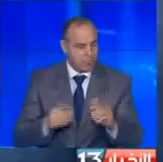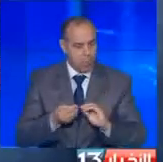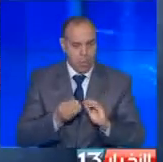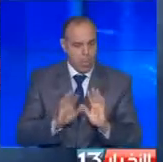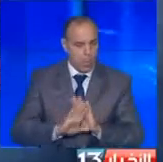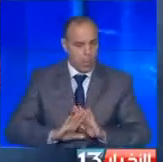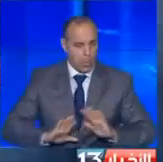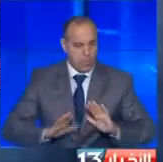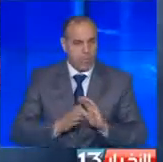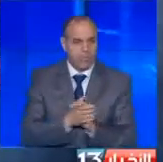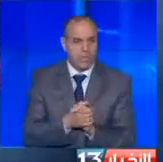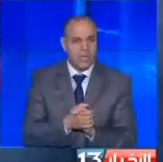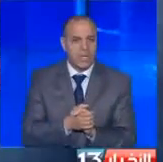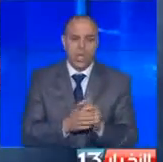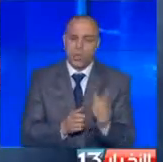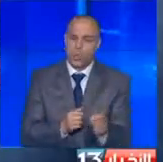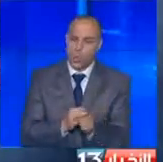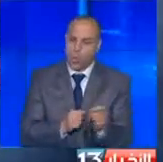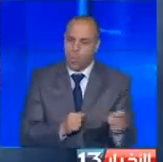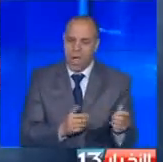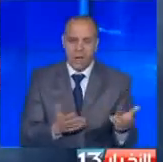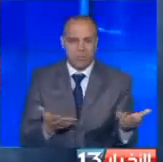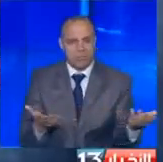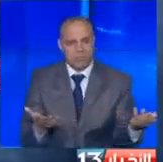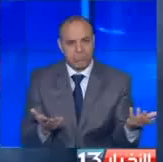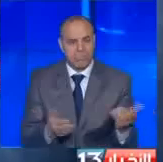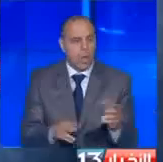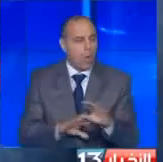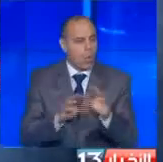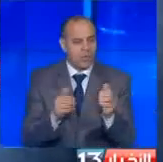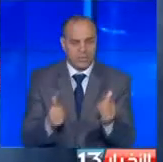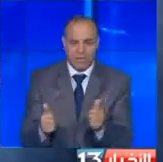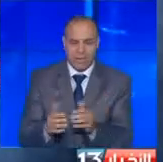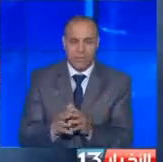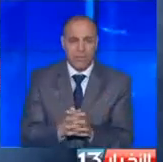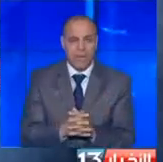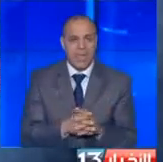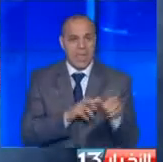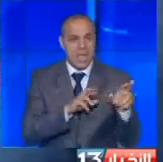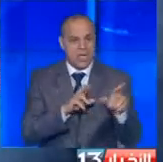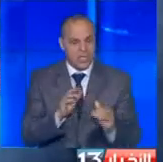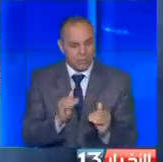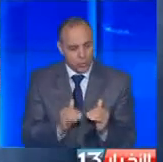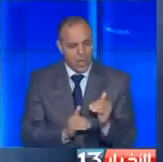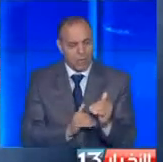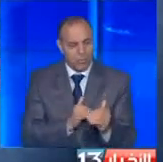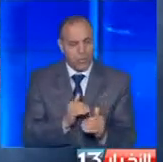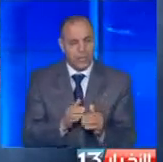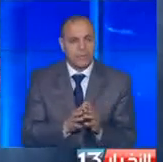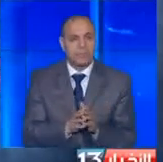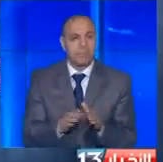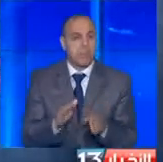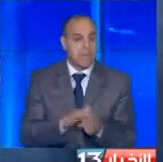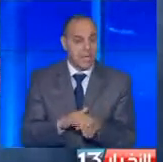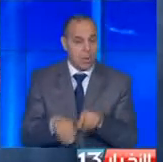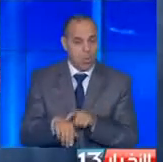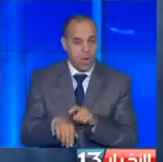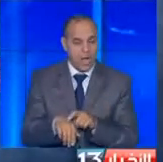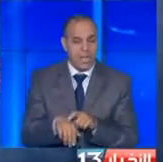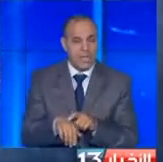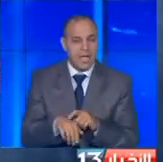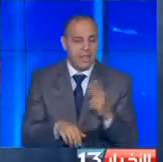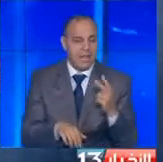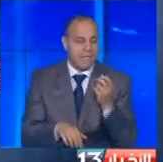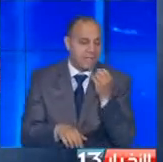معناتها سير طبيعي لكافة المصالح. هو رجع معناتها شيئا فشيئا، بداية من الساعة